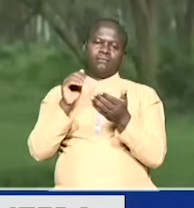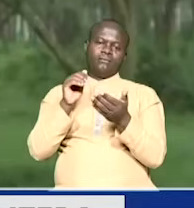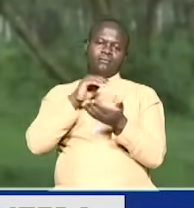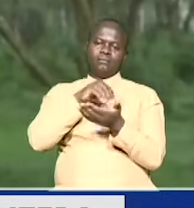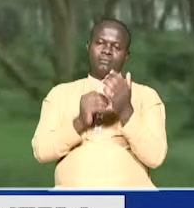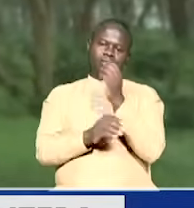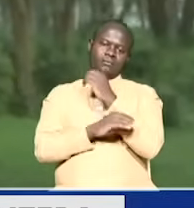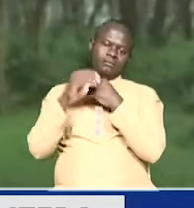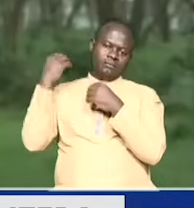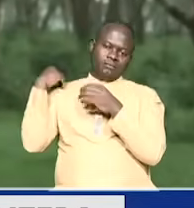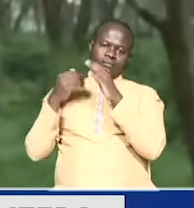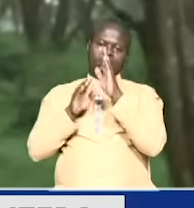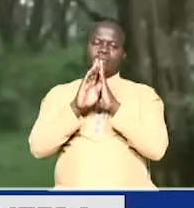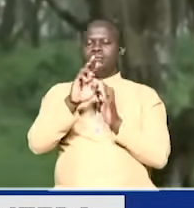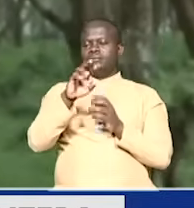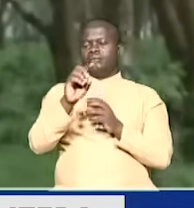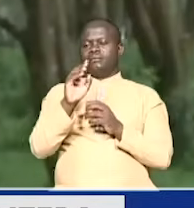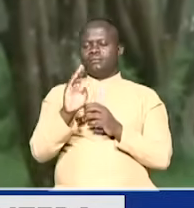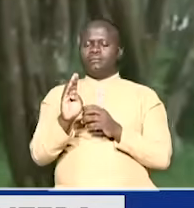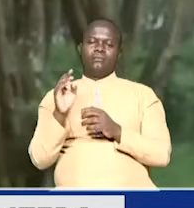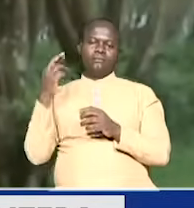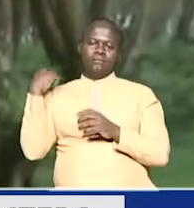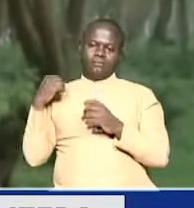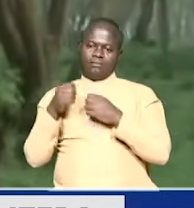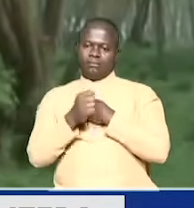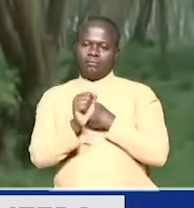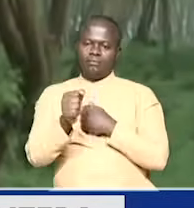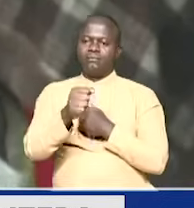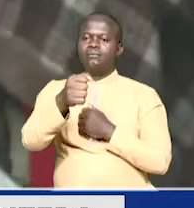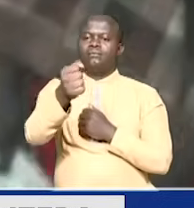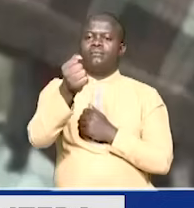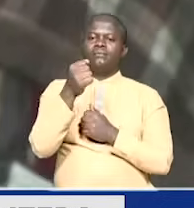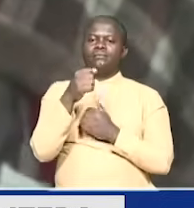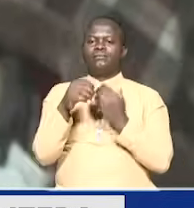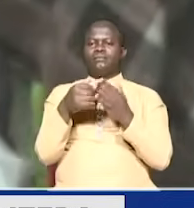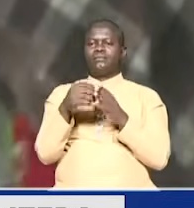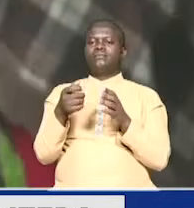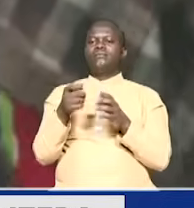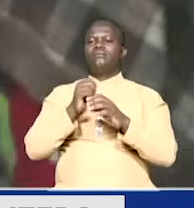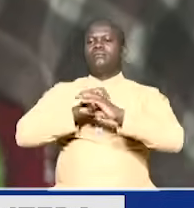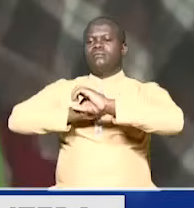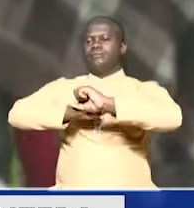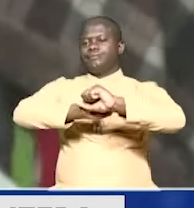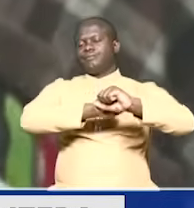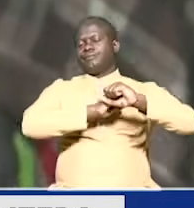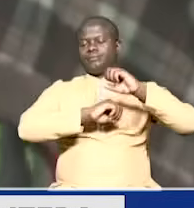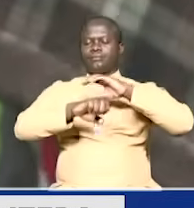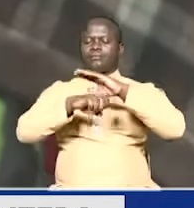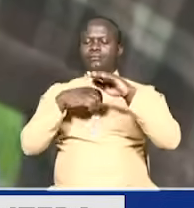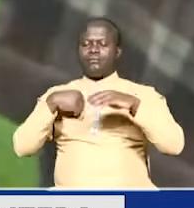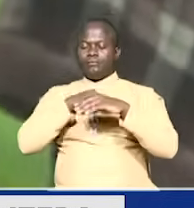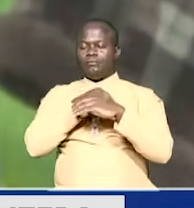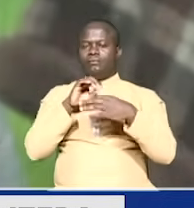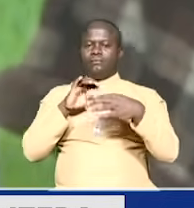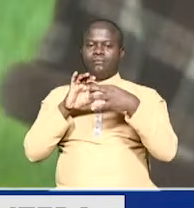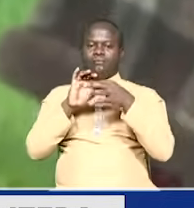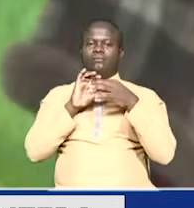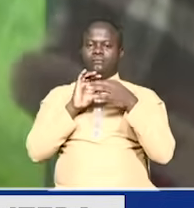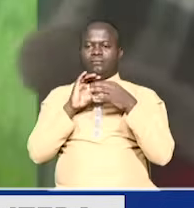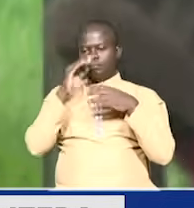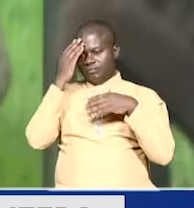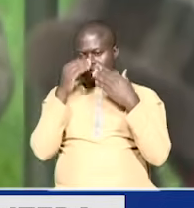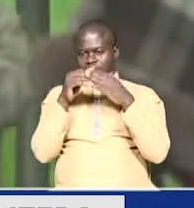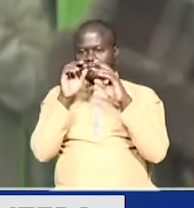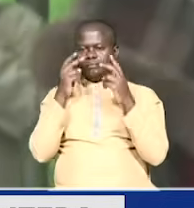iterambere, reba n'iby'ubukerarugendo, ari ikigo cy'igihugu gishinzwe kurengera ibidukikije cya REMA, turimo turafatanya kugira